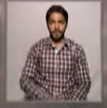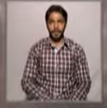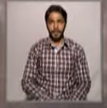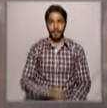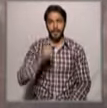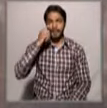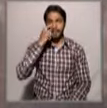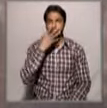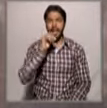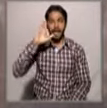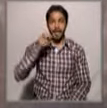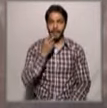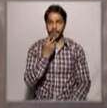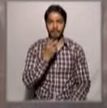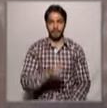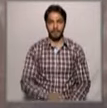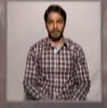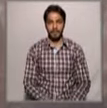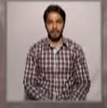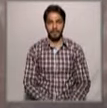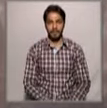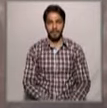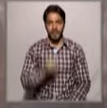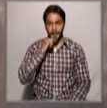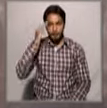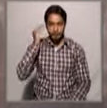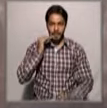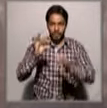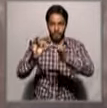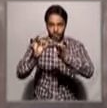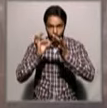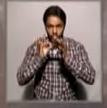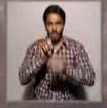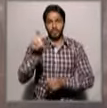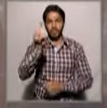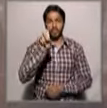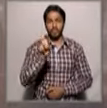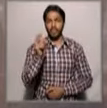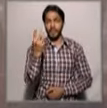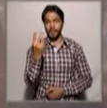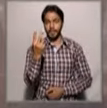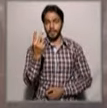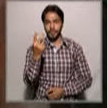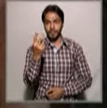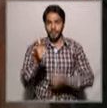تفضلي الشيخ يسمعك السؤال الأول هي المواضع اللي بترفع فيها اليد في الصلاة